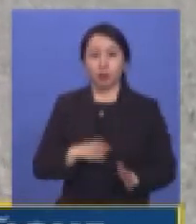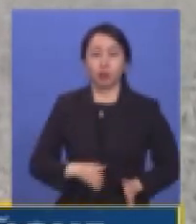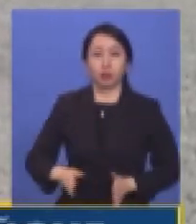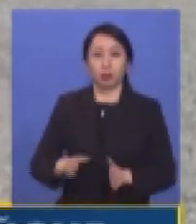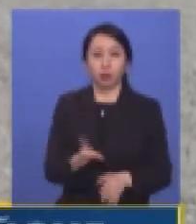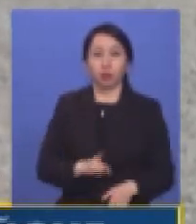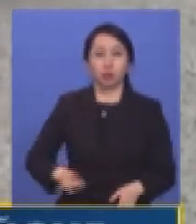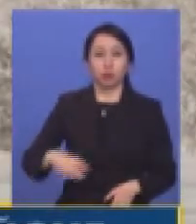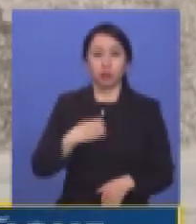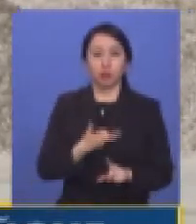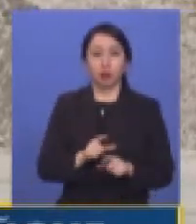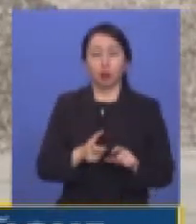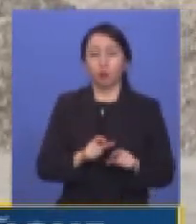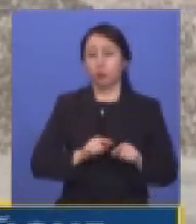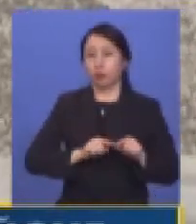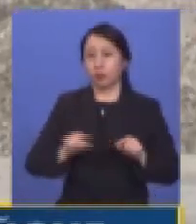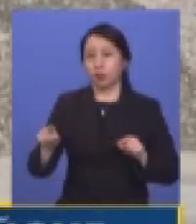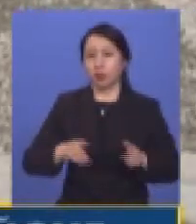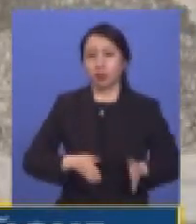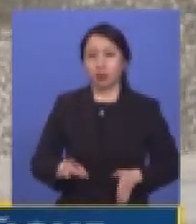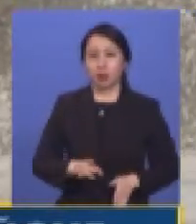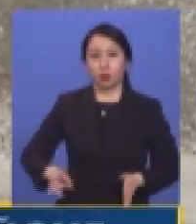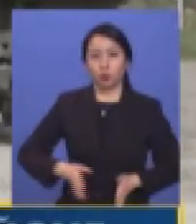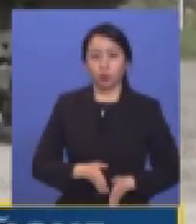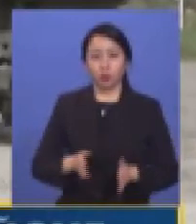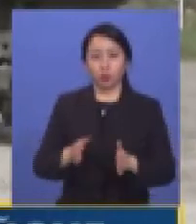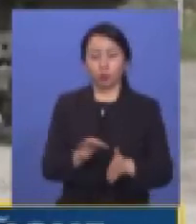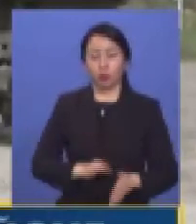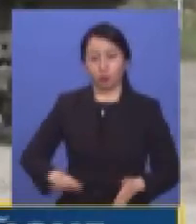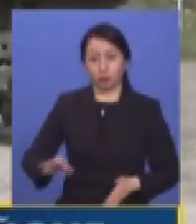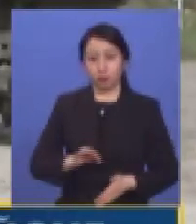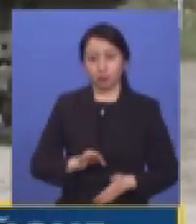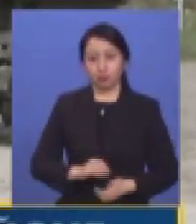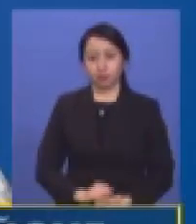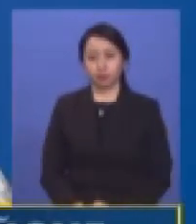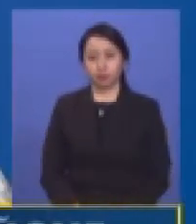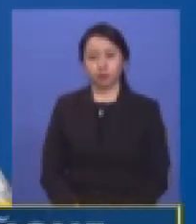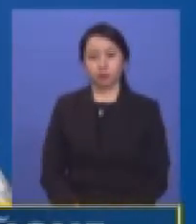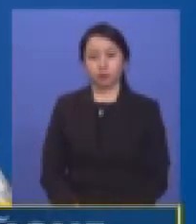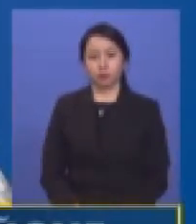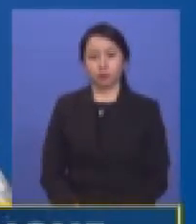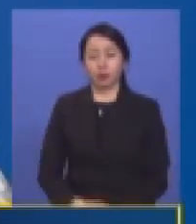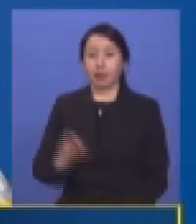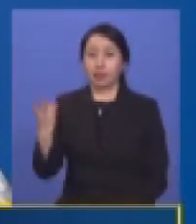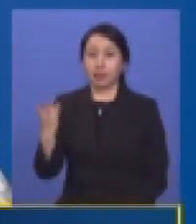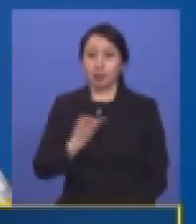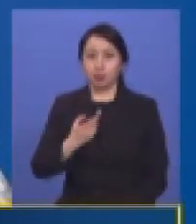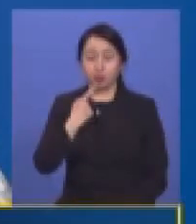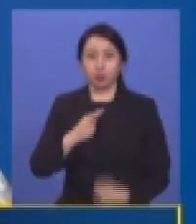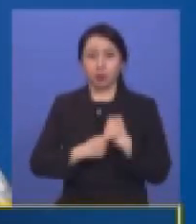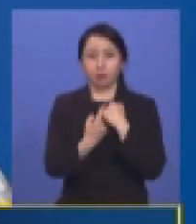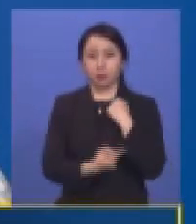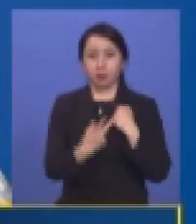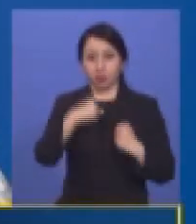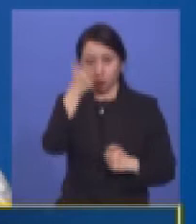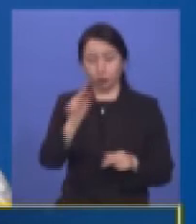районного значения это самая длинная сеть районных дорог по области необходимо отметить что за последние три года